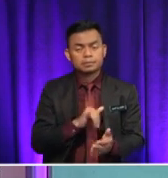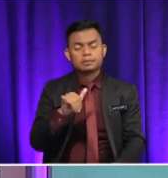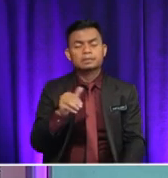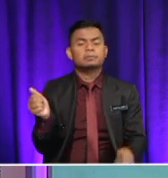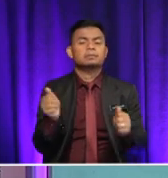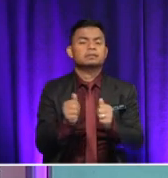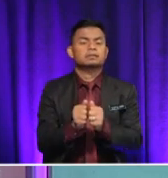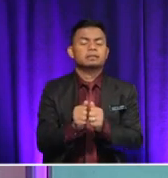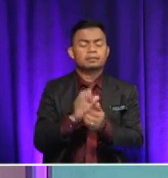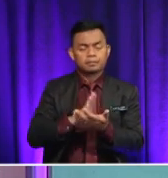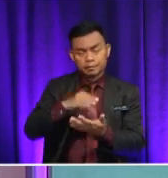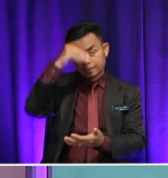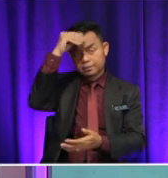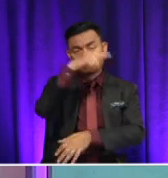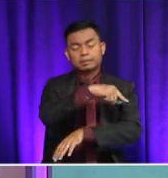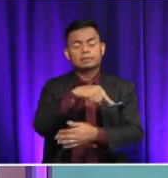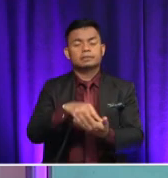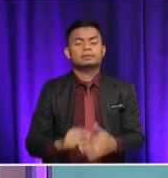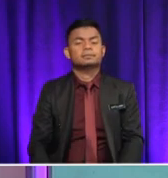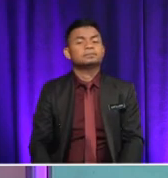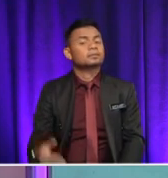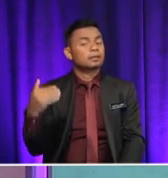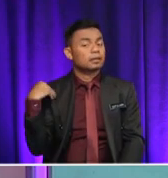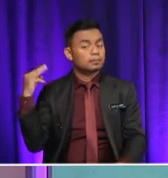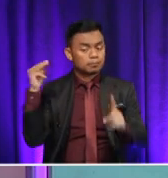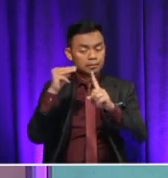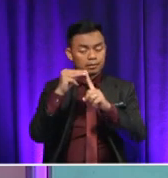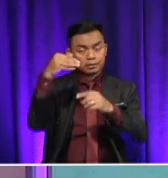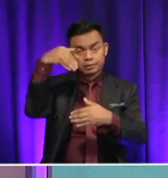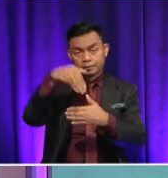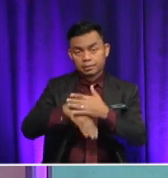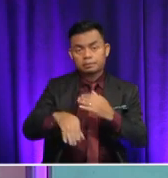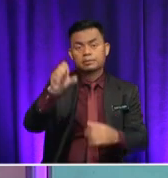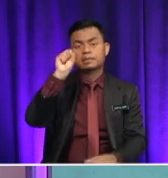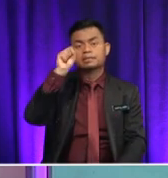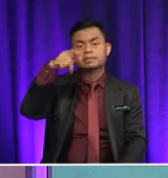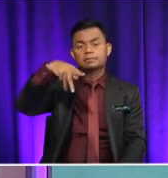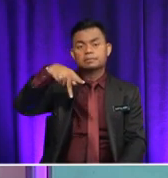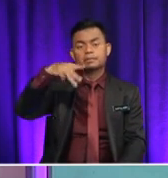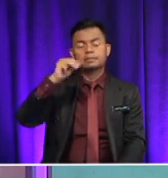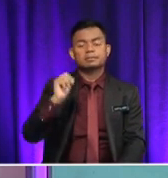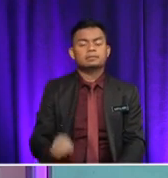ada dalam SPM kedua bagian dalam